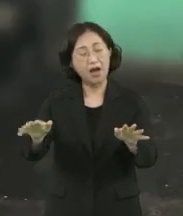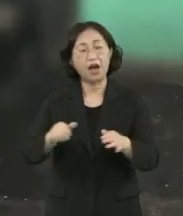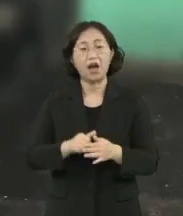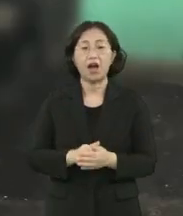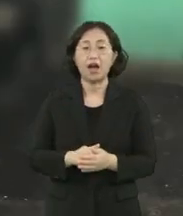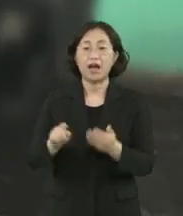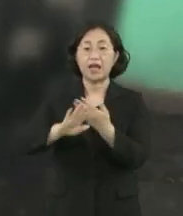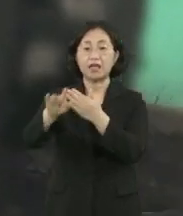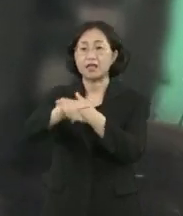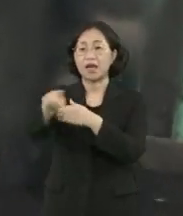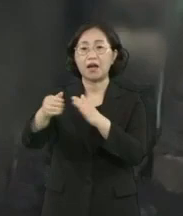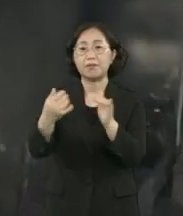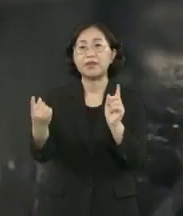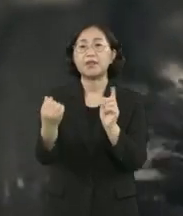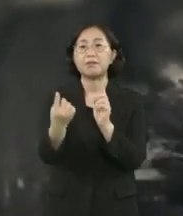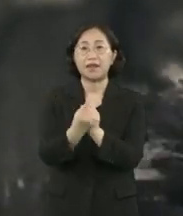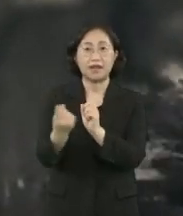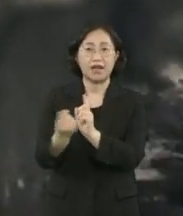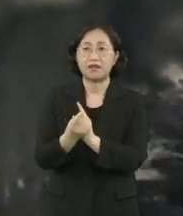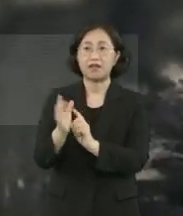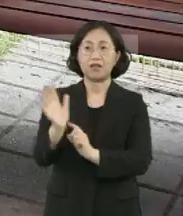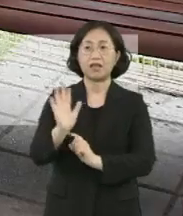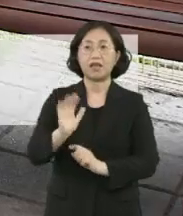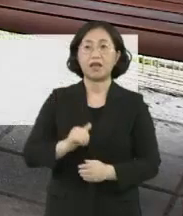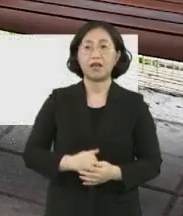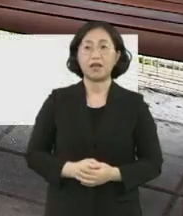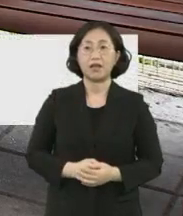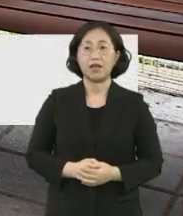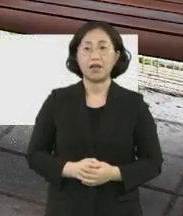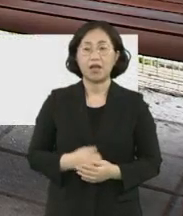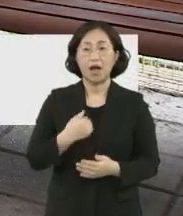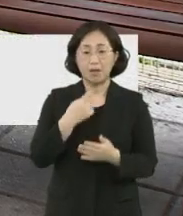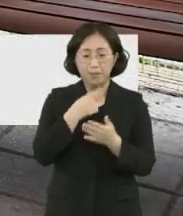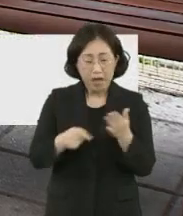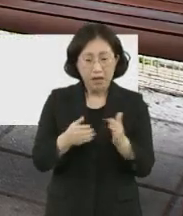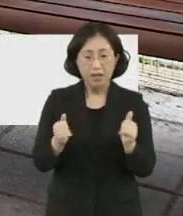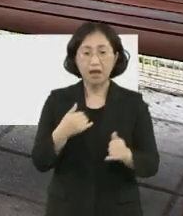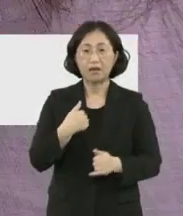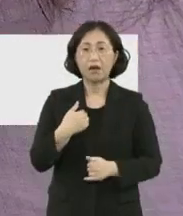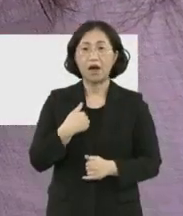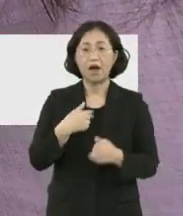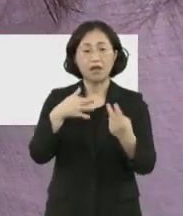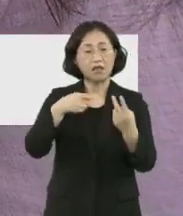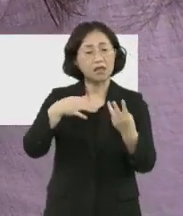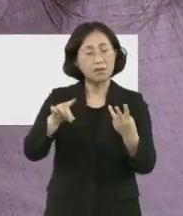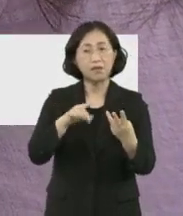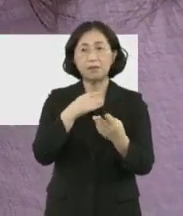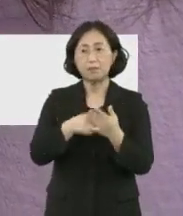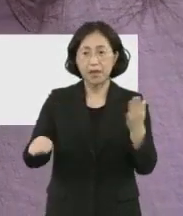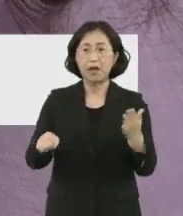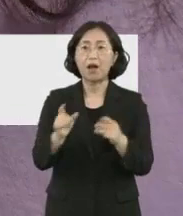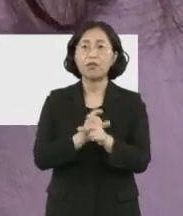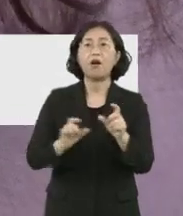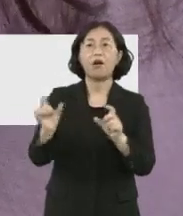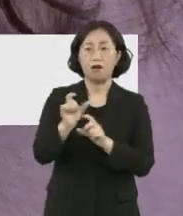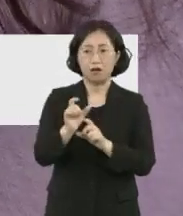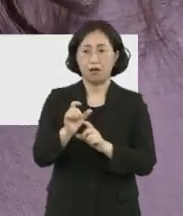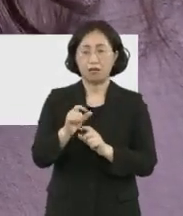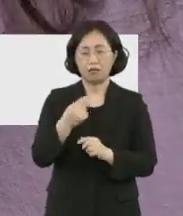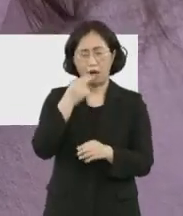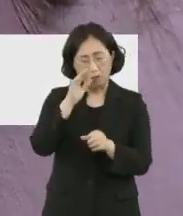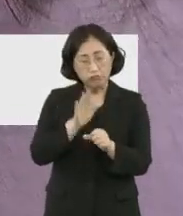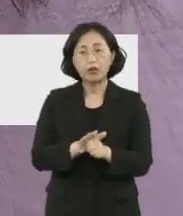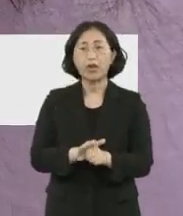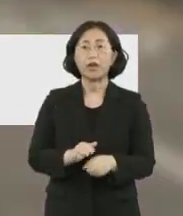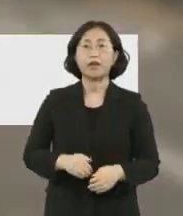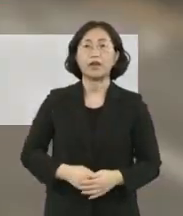외부 접촉을 꺼리는 상황입니다. 저희가 피해자인데 지금 2차, 3차 피해가 더 생기고 있는 상황이거든요. 그러니까 저희들은 그게 더 억울한